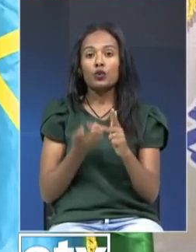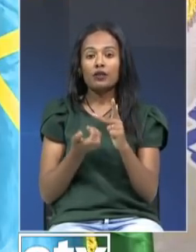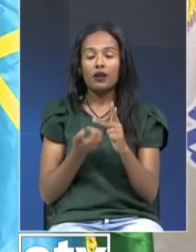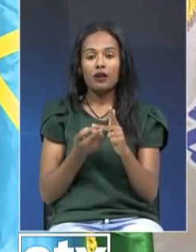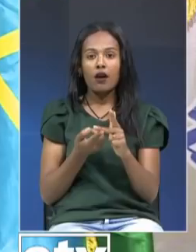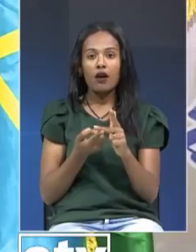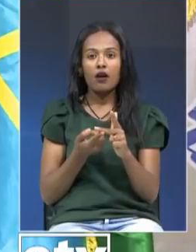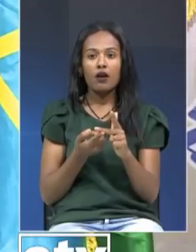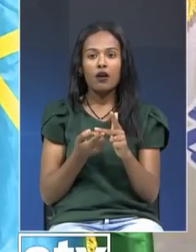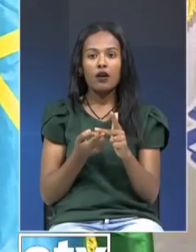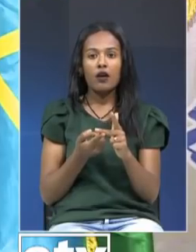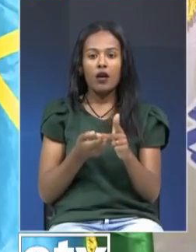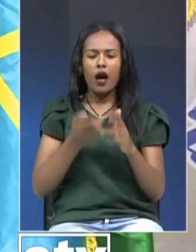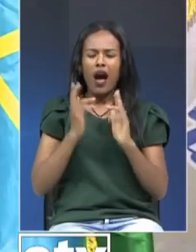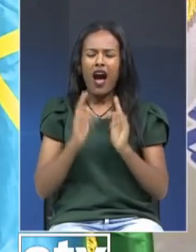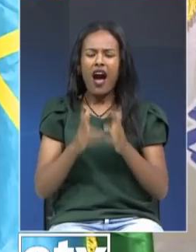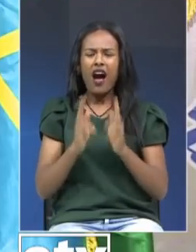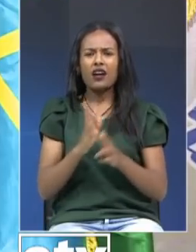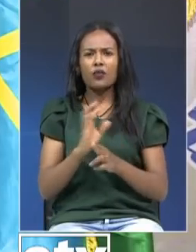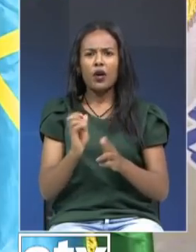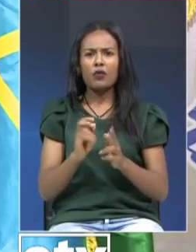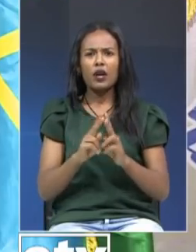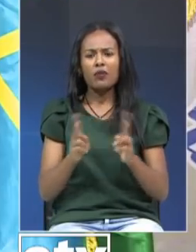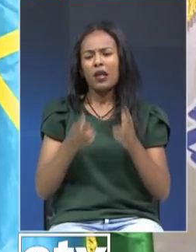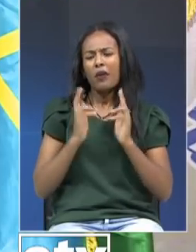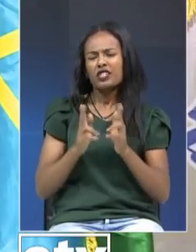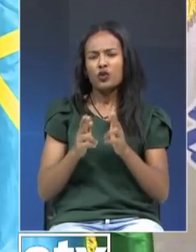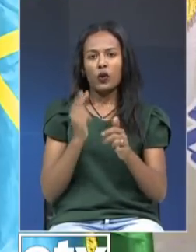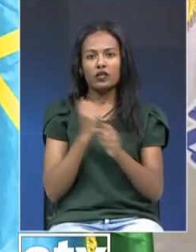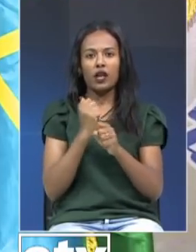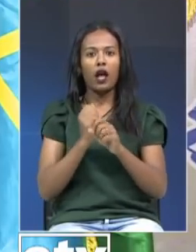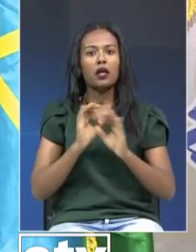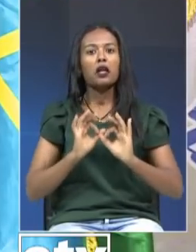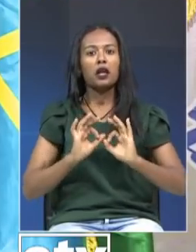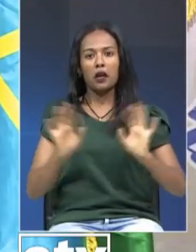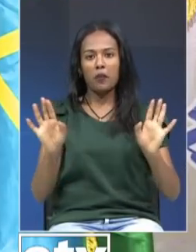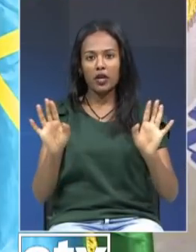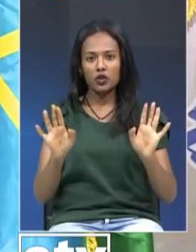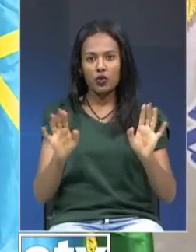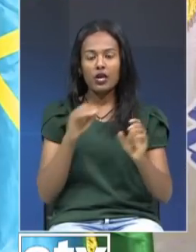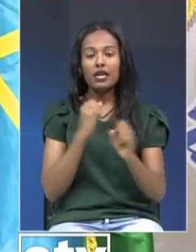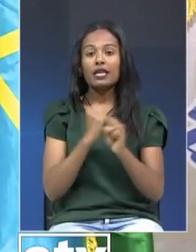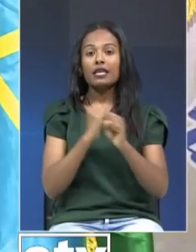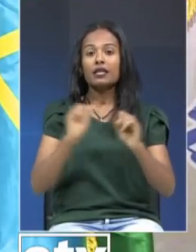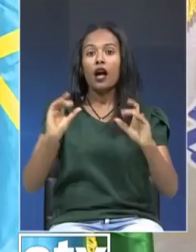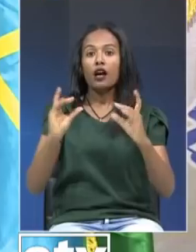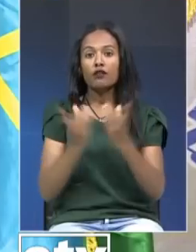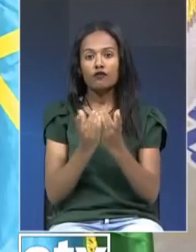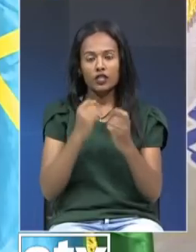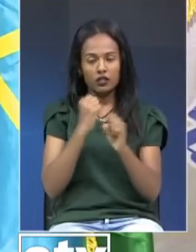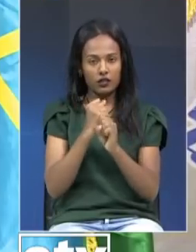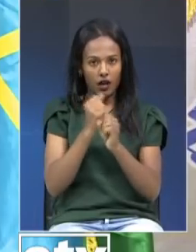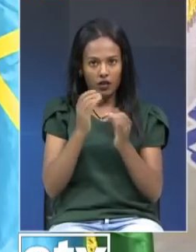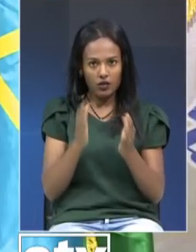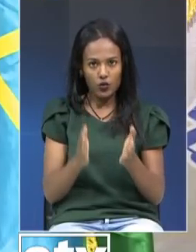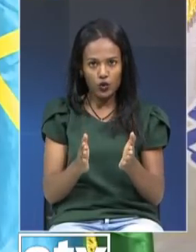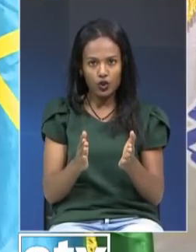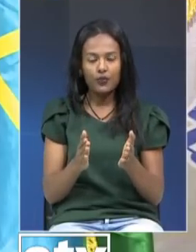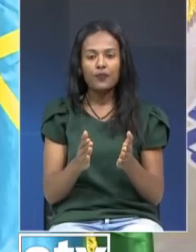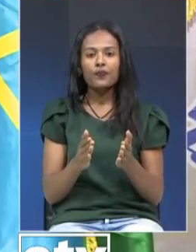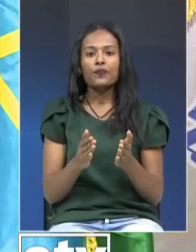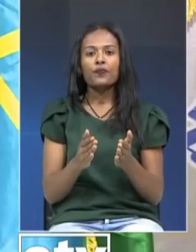ሶስተኛ አንገብጋቢና አስቸኳይ ስራ የሌለባቸው የስራ ክፍል ሰራተኞች፣